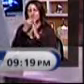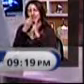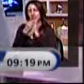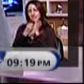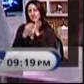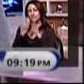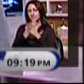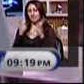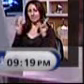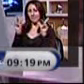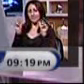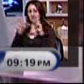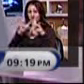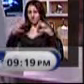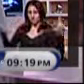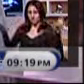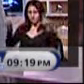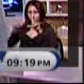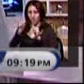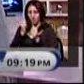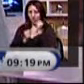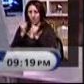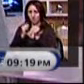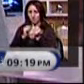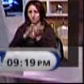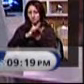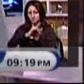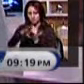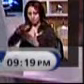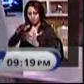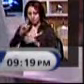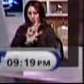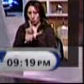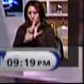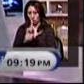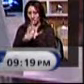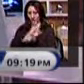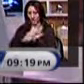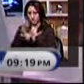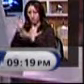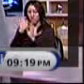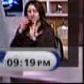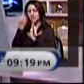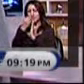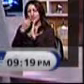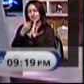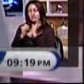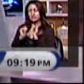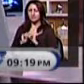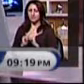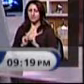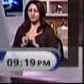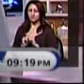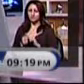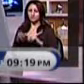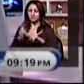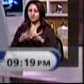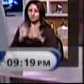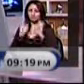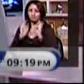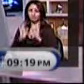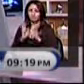المصريين البسطاء لما يجد الدوله بتنهار فيتوقع من الجيش انه يخش يمنع انهيار الدوله،